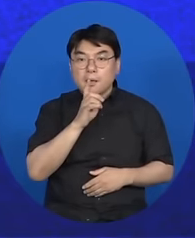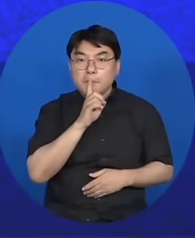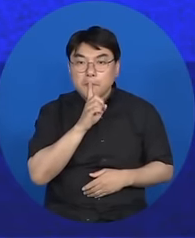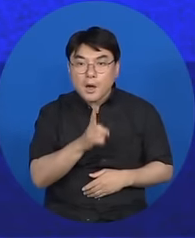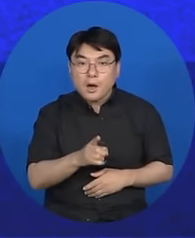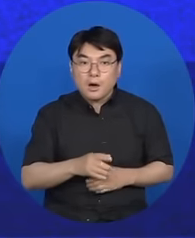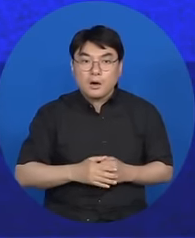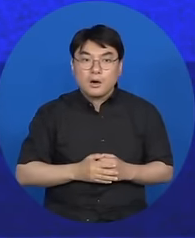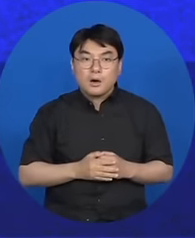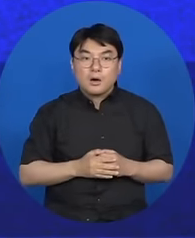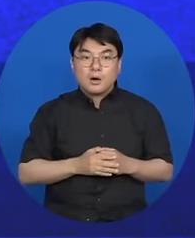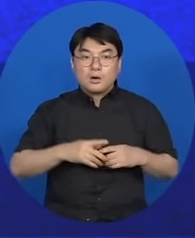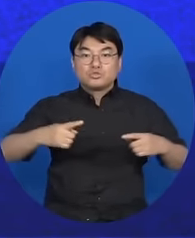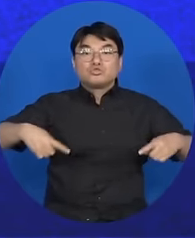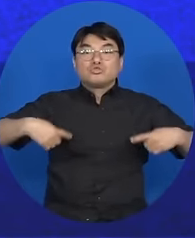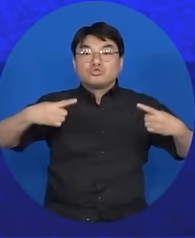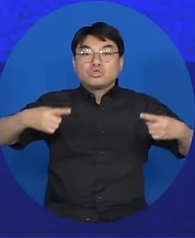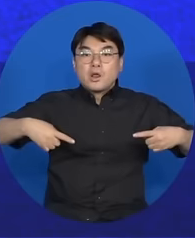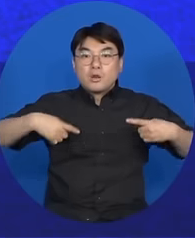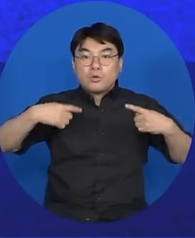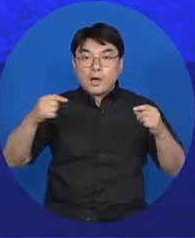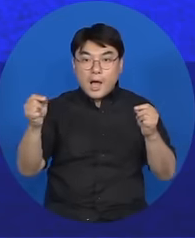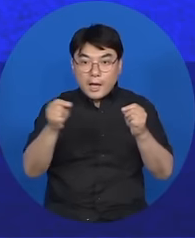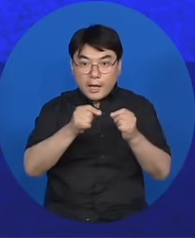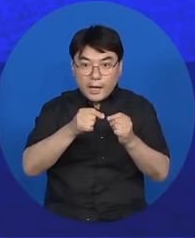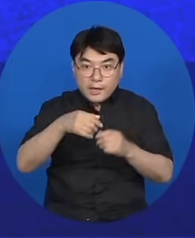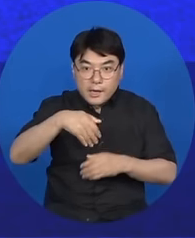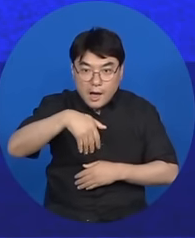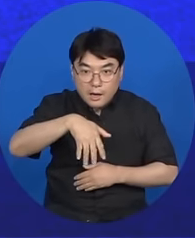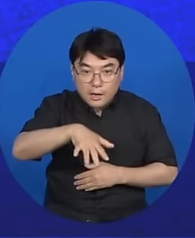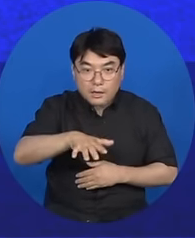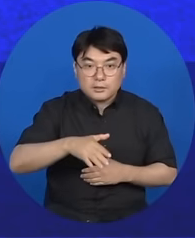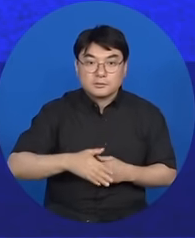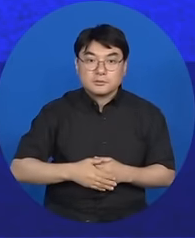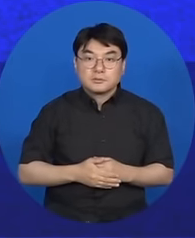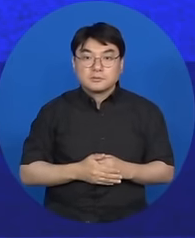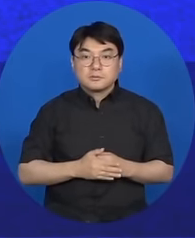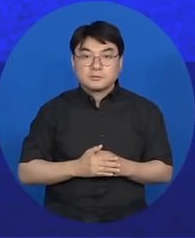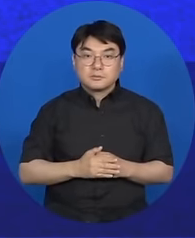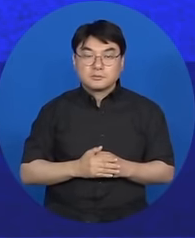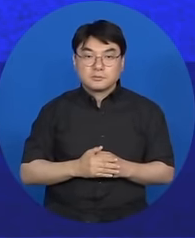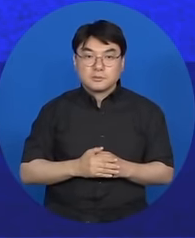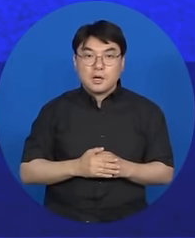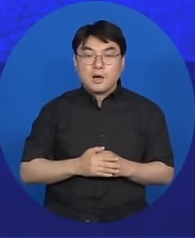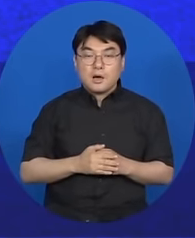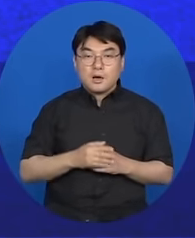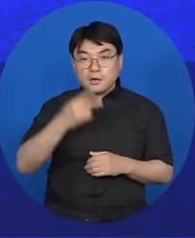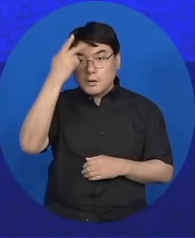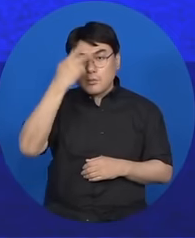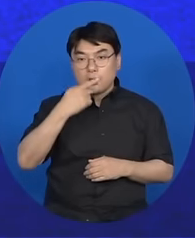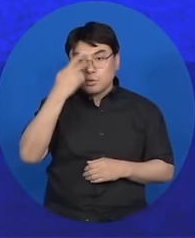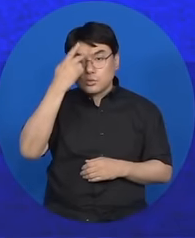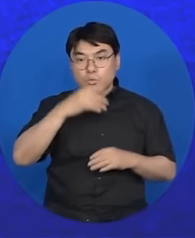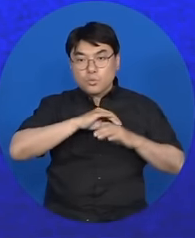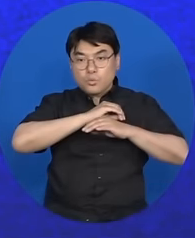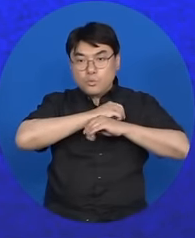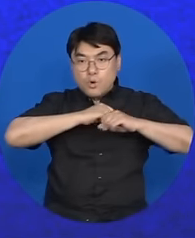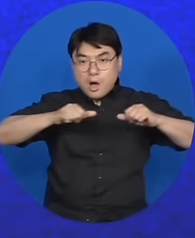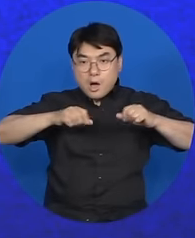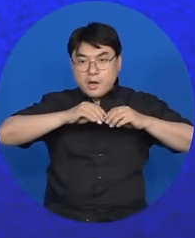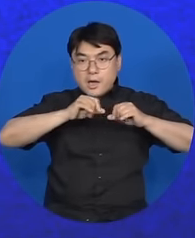수레로 가까이 나아가라 하시거늘. 사마리아에서 광야까지, 그리고 광야에서 다시 그